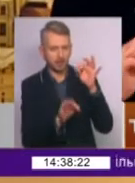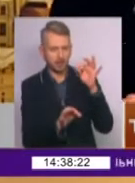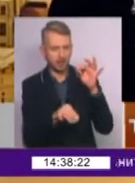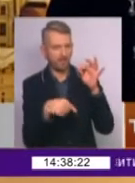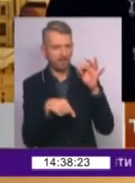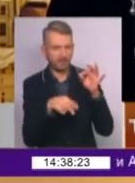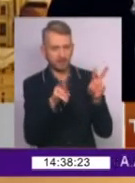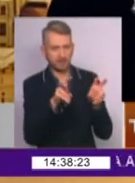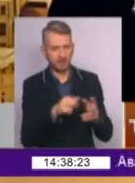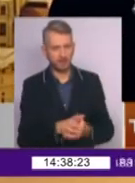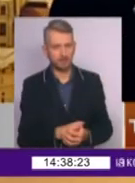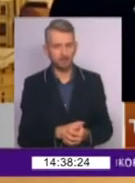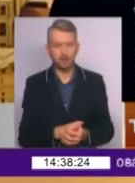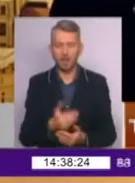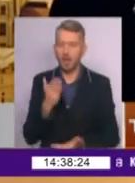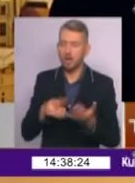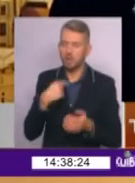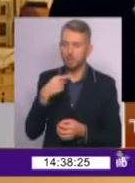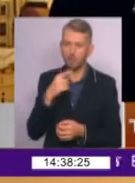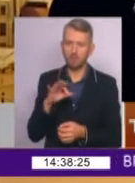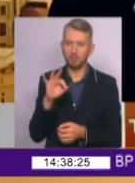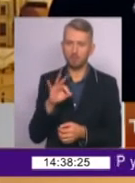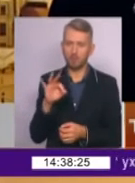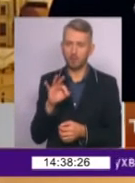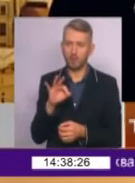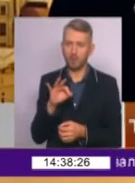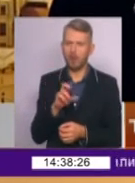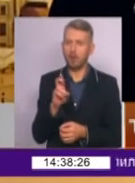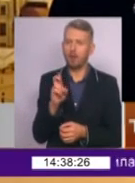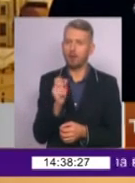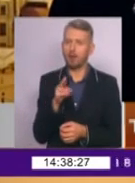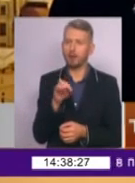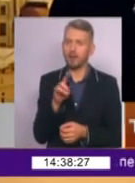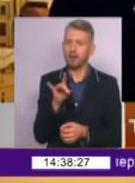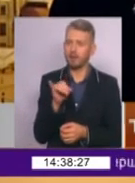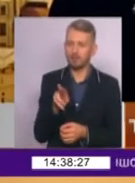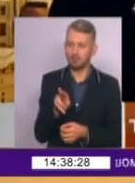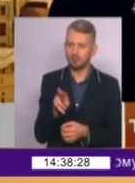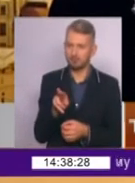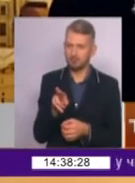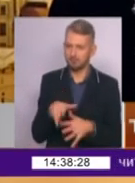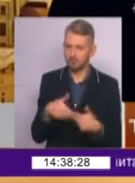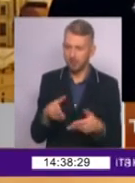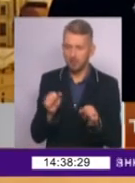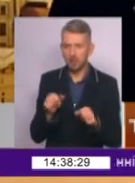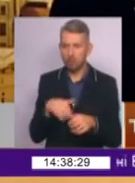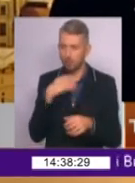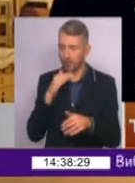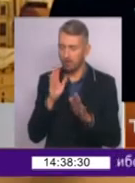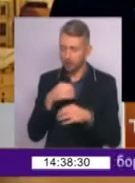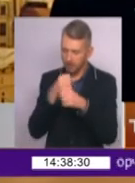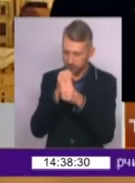хвіст називається. А якщо мова йде, наприклад, про бактеріальний варіант, то достатньо тільки мікроскопії